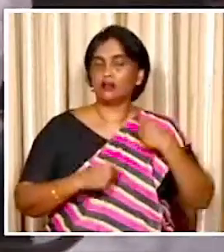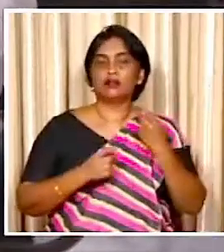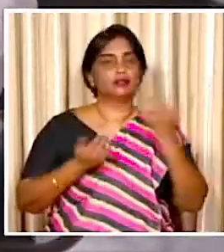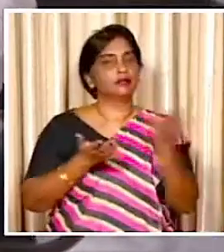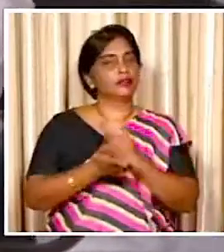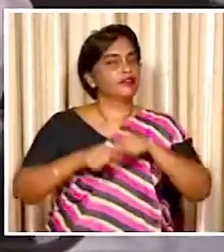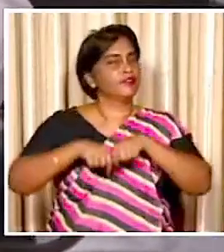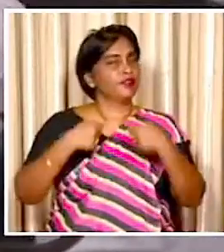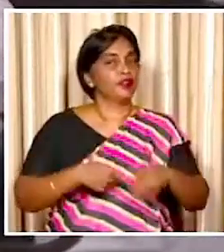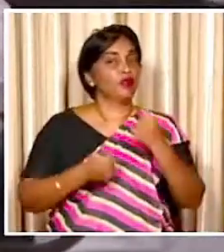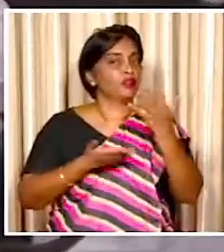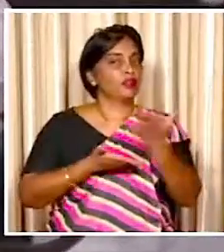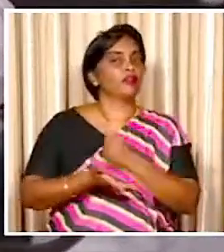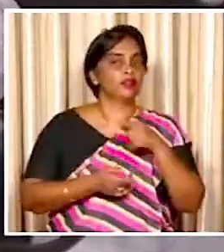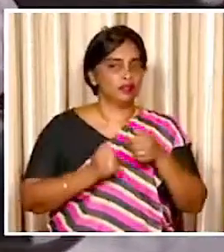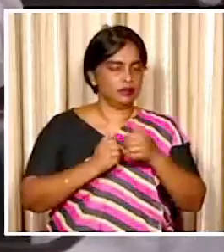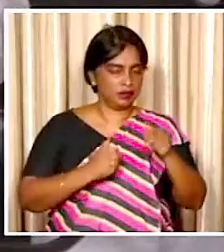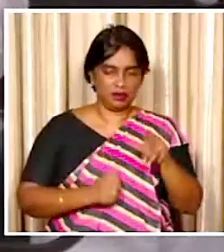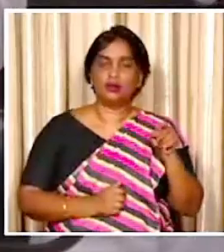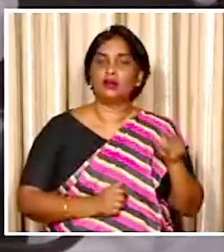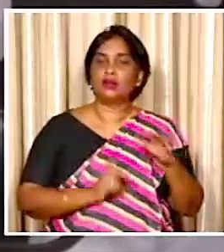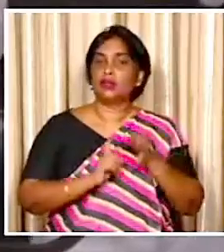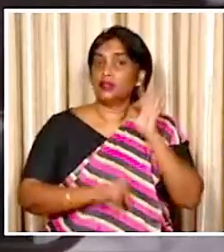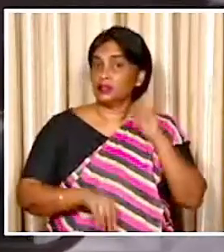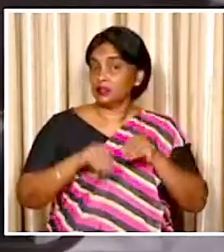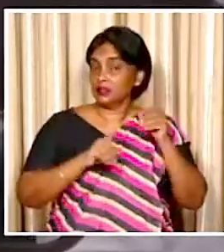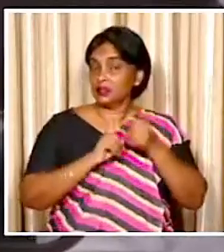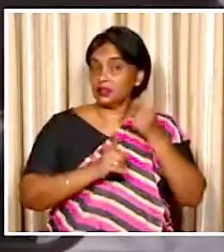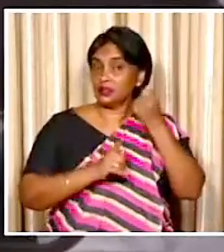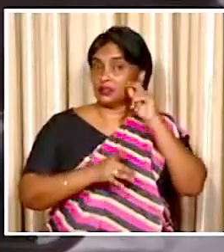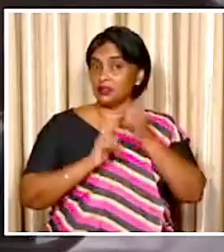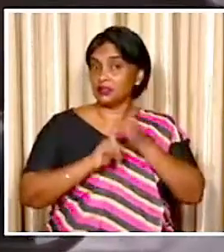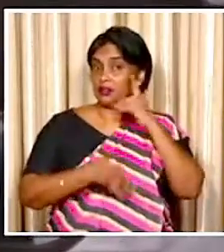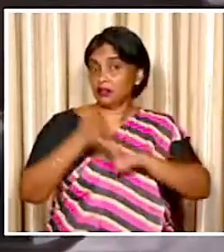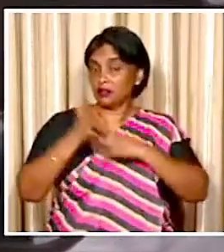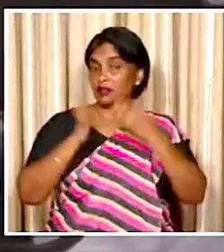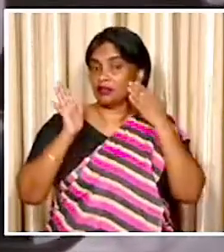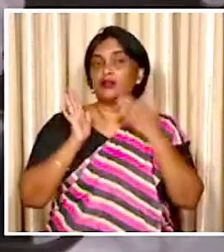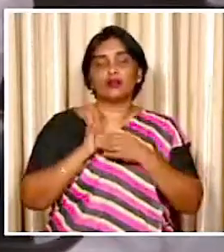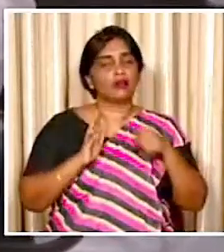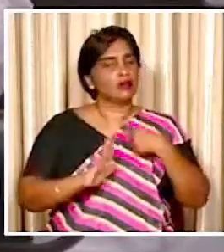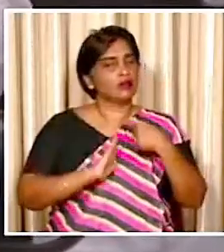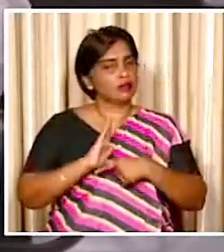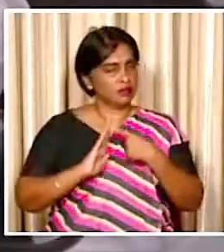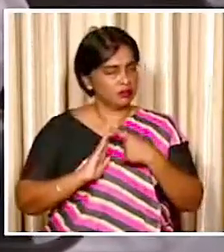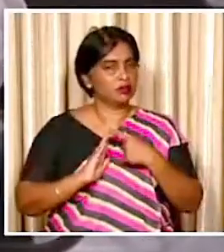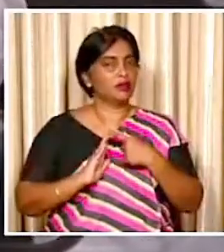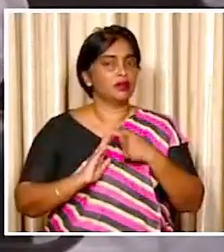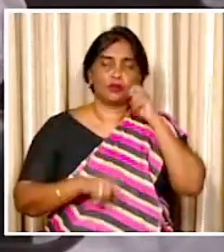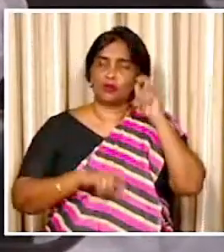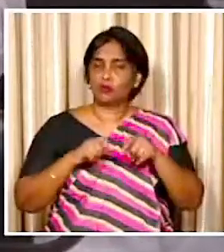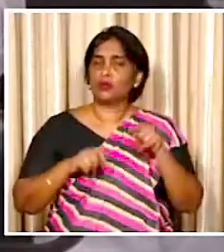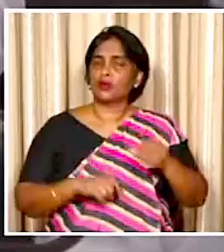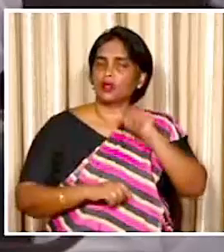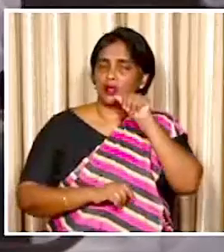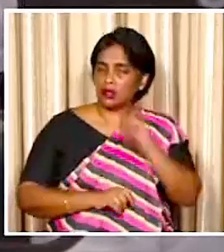වේදම් කරන්න මුදල් වෙන් කර ගැනීමක් මෙතන කරන්නේ. ජනාධිපතිවරයාගේ වැය ශීර්ෂ ගැන කතා කරන්න ගියොත් ඒක මේ රටේ ජනතාව